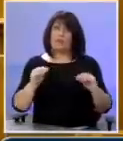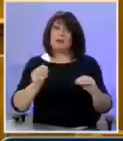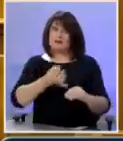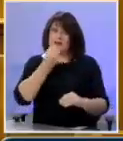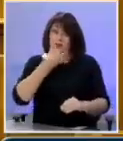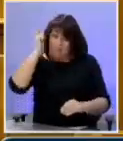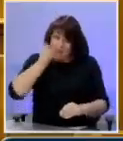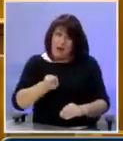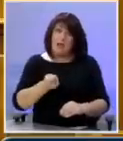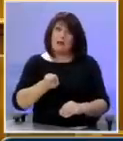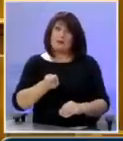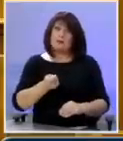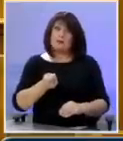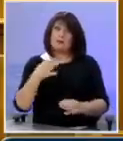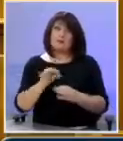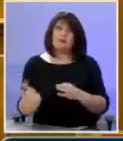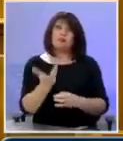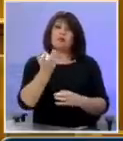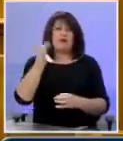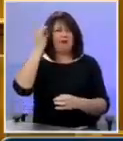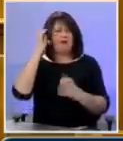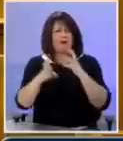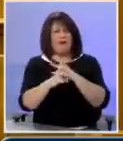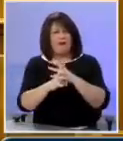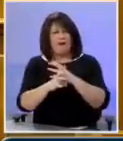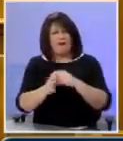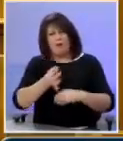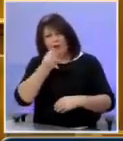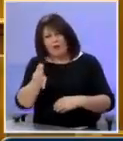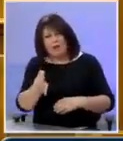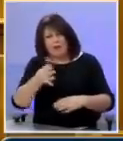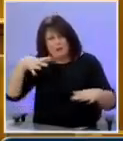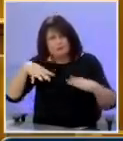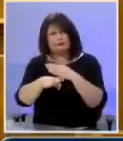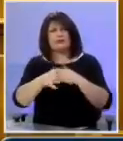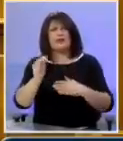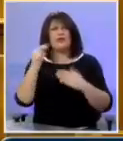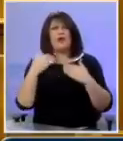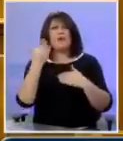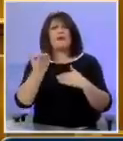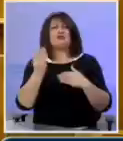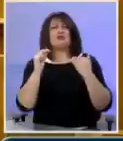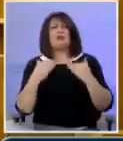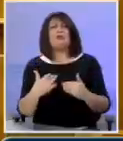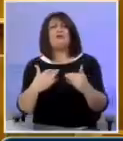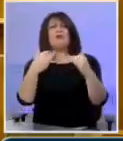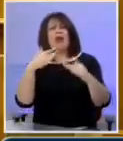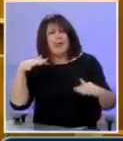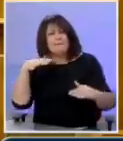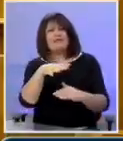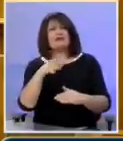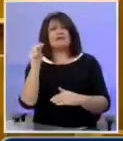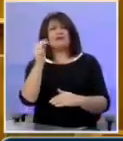παιδείας αυτός όπλισε το χέρι των τραμπούκων στη βουλή μέσα ουσιαστικά εδώ μπροστά να επιτίθενται εναντίον